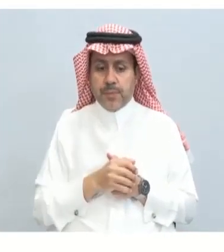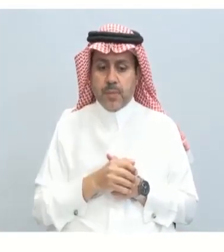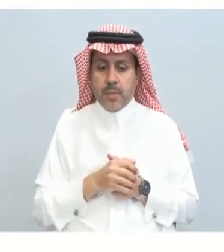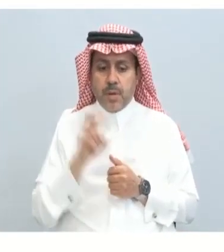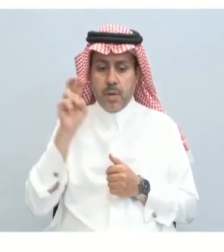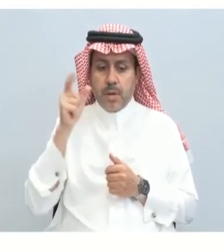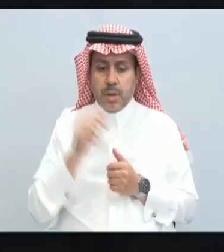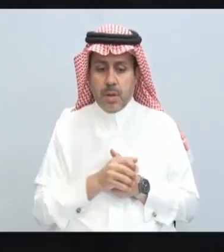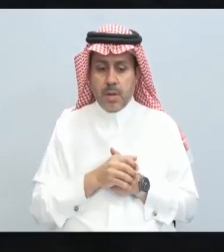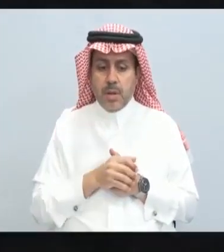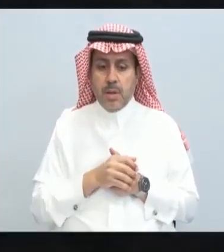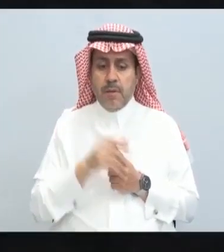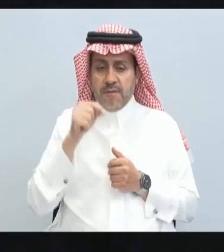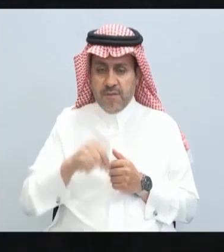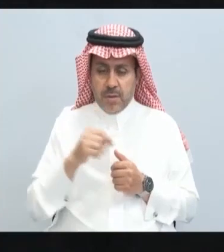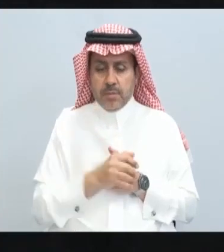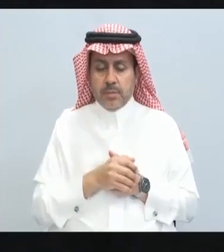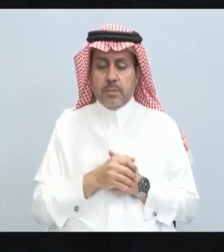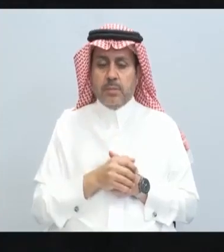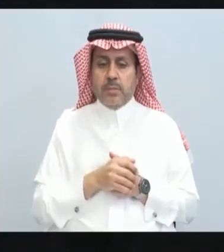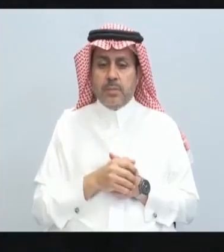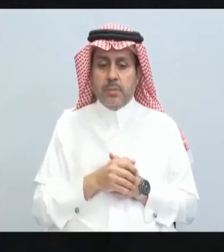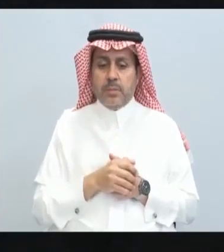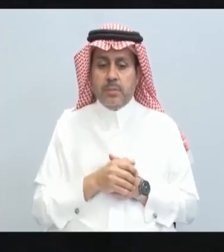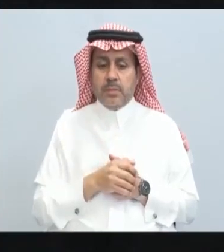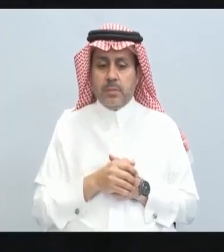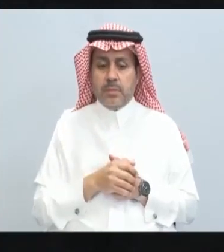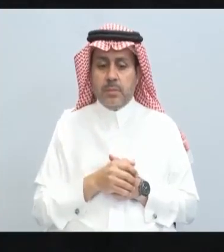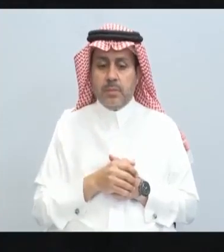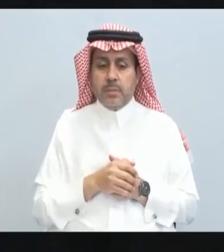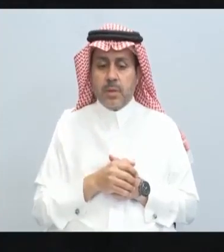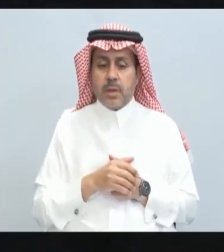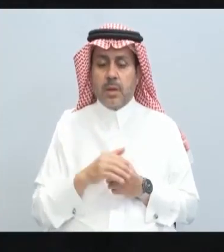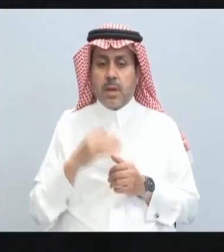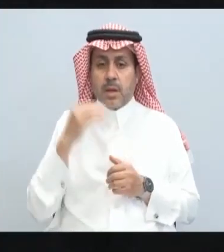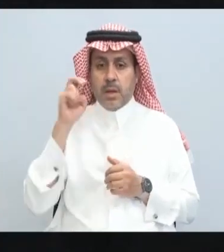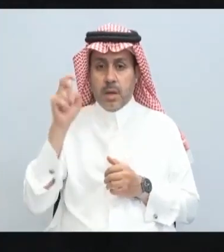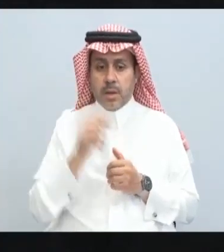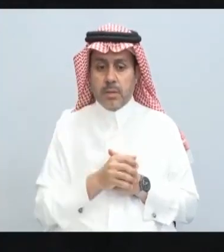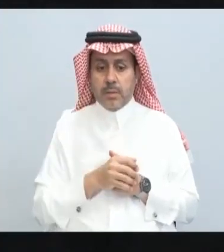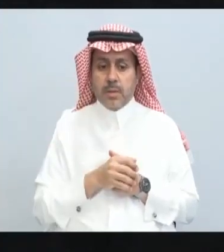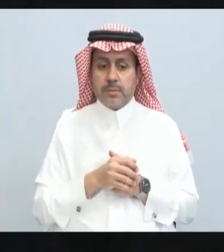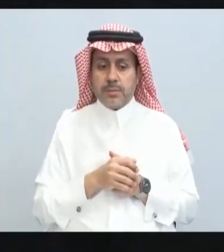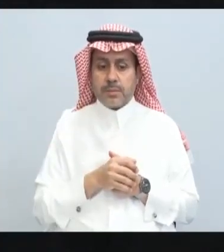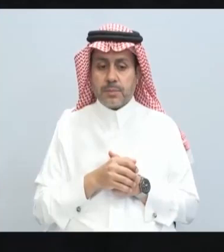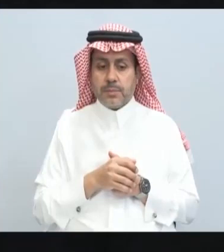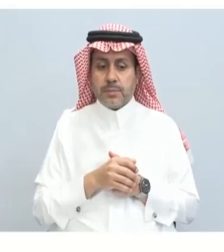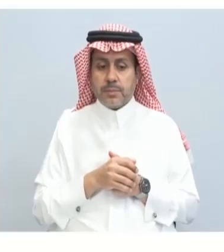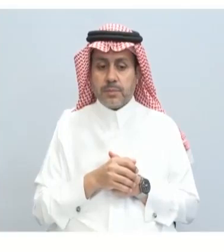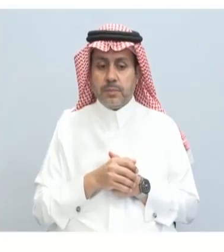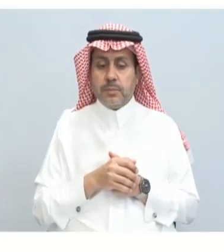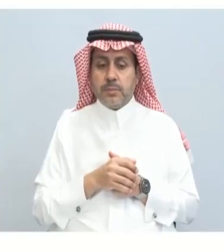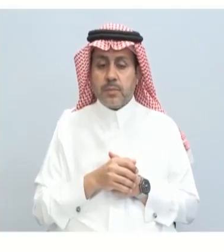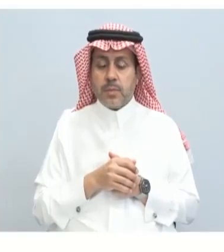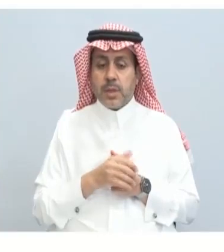القرينه حاليا معنى احيانا قد لا تكون هناك قرينه لفظيه مذكوره في المثال وانما من الحاله من حاله الكلام اللي فيه بمعنى ان